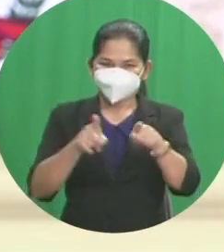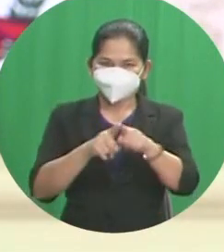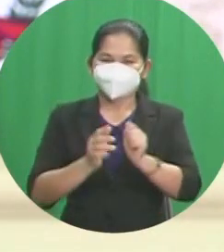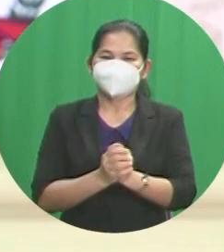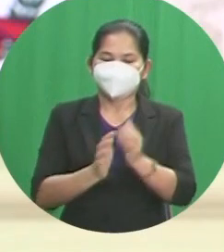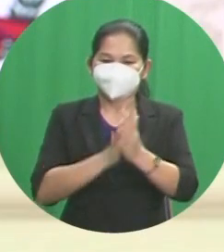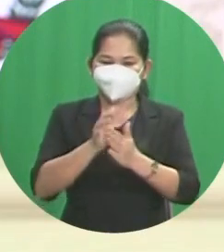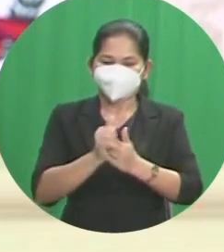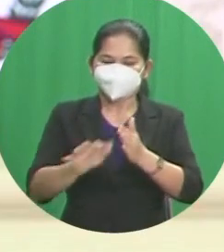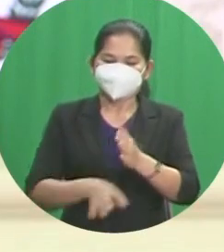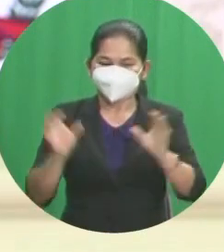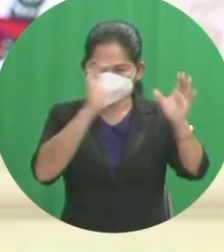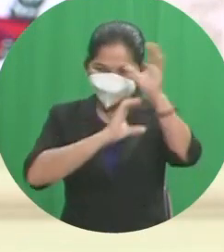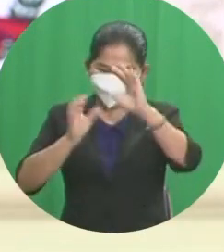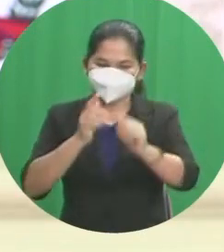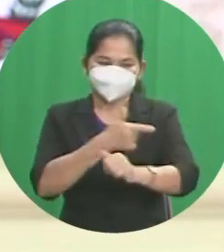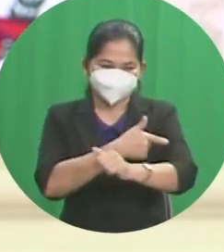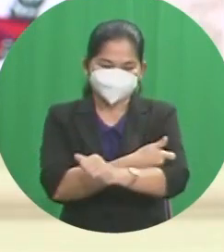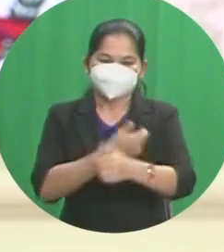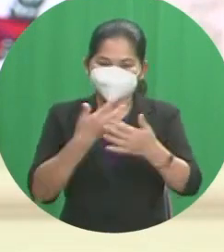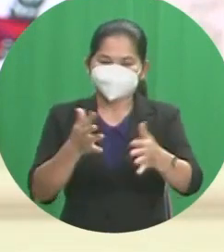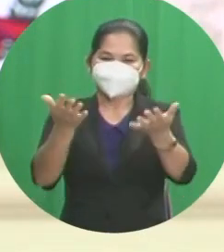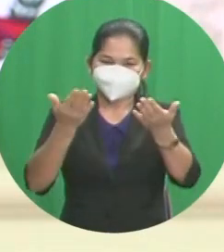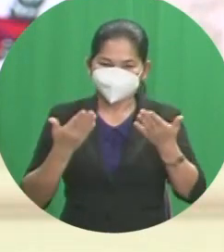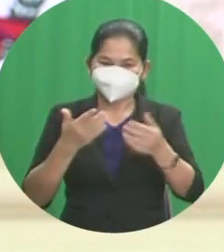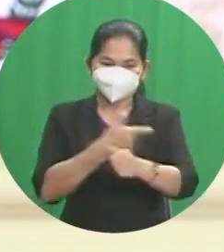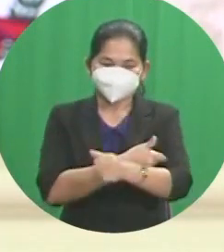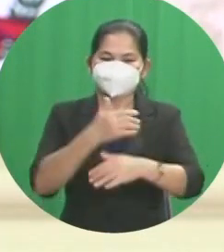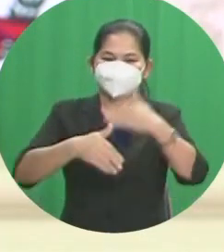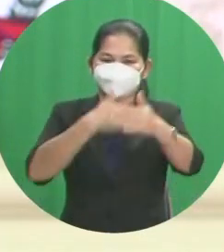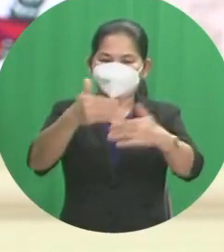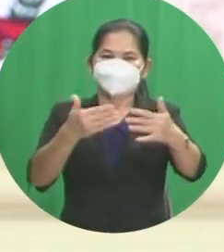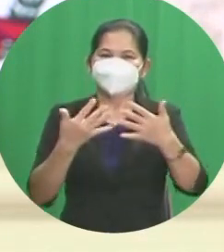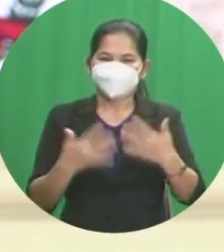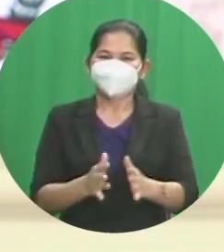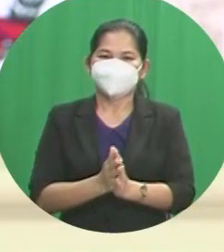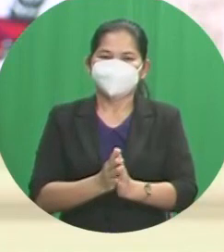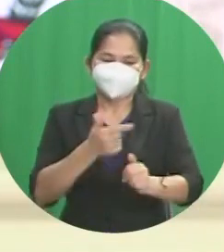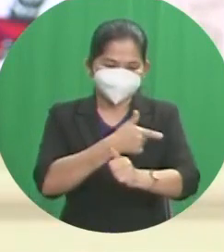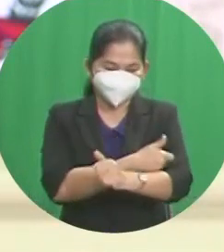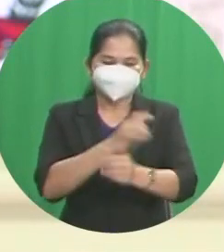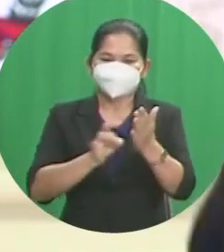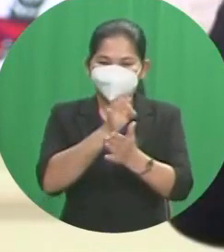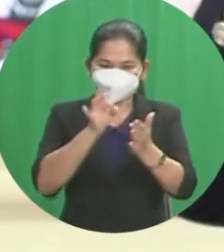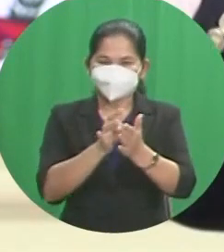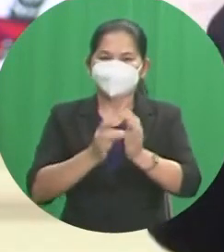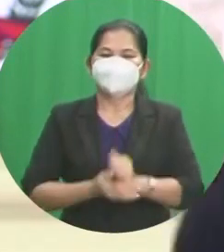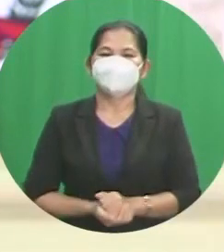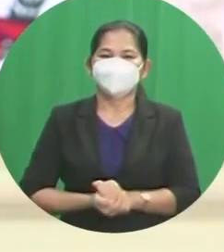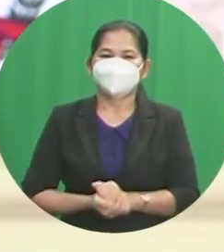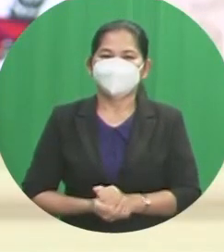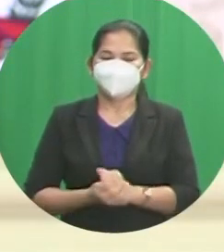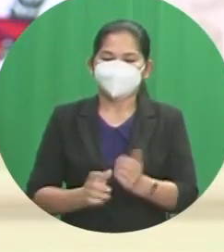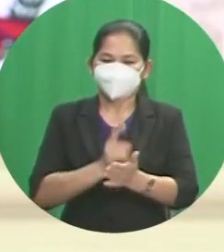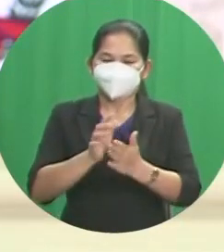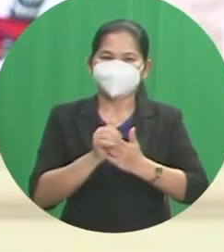រាជរដ្ឋាភិបាលស្វាស្វែងរកវ៉ាក់សាំងឲ្យបាននាំមកនូវវ៉ាក់សាំងជាបន្តបន្ទាប់សម្រាប់ចាក់ជូនប្រជាពលរដ្ឋរបស់ខ្លួនប្